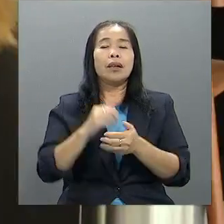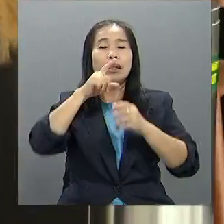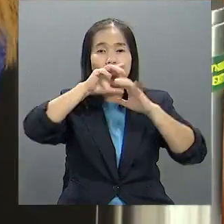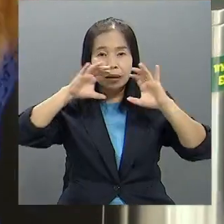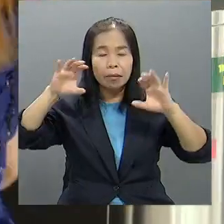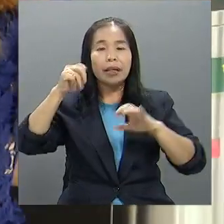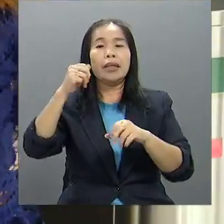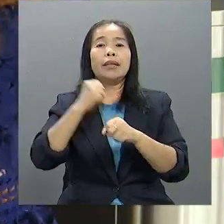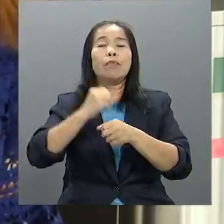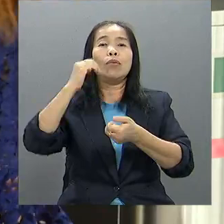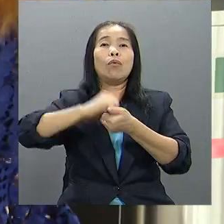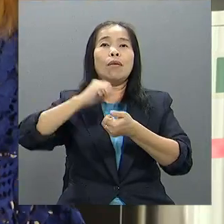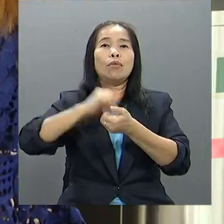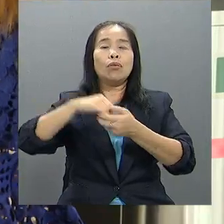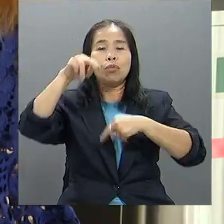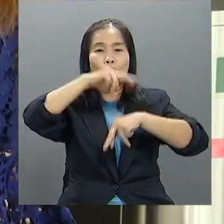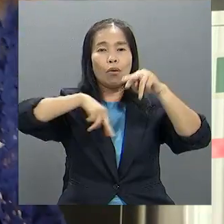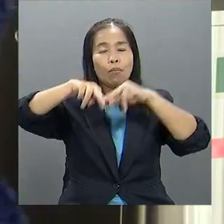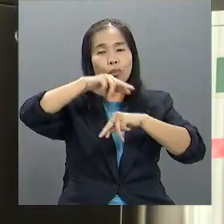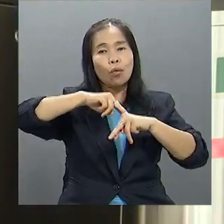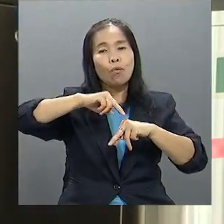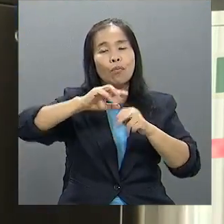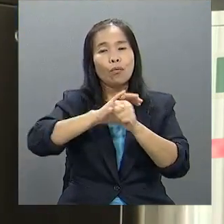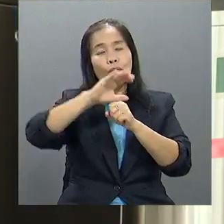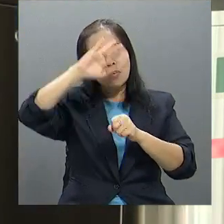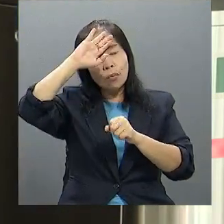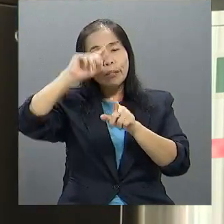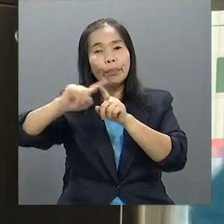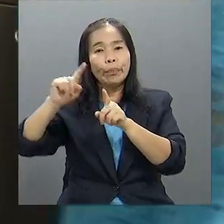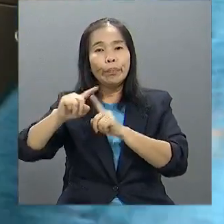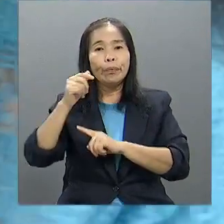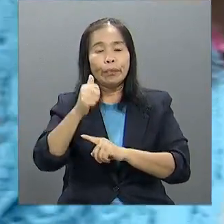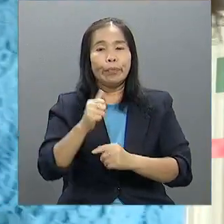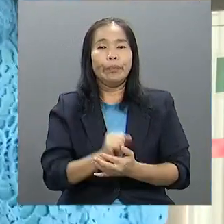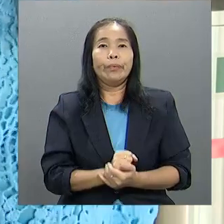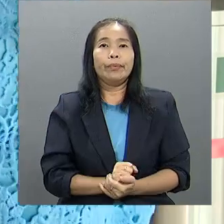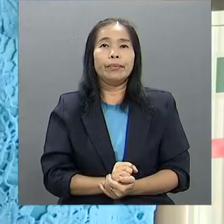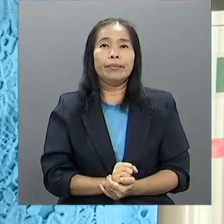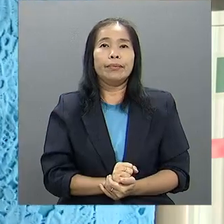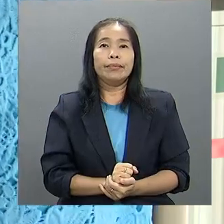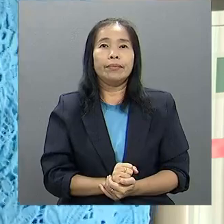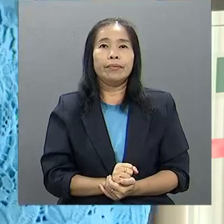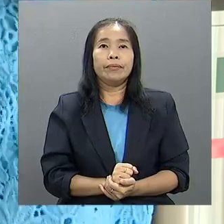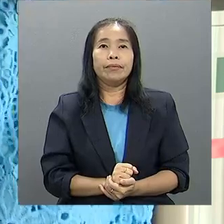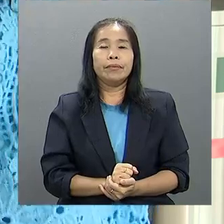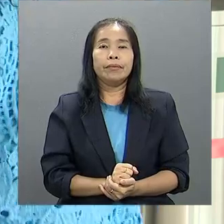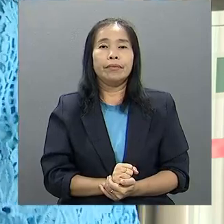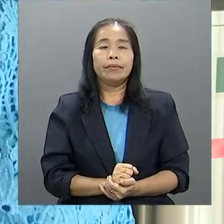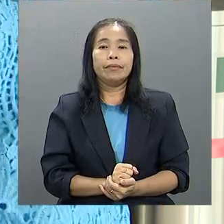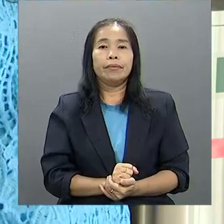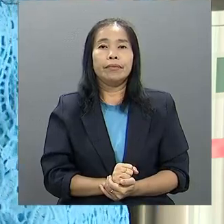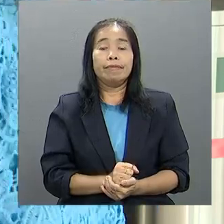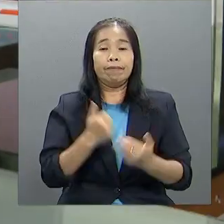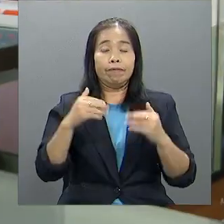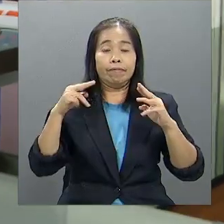การควบคุมโรคได้ครบในทุกภาคส่วนศรีราชเนี่ยเป็นโรงพยาบาลขนาด